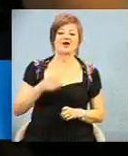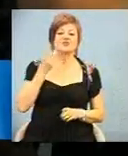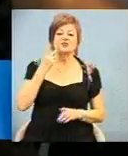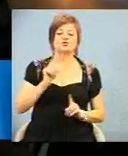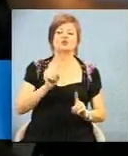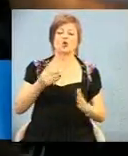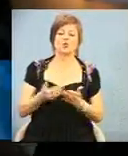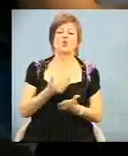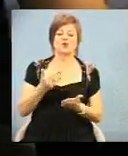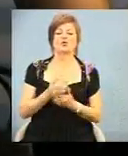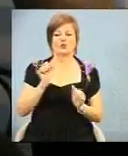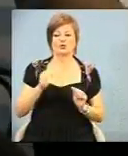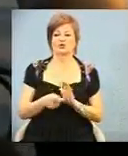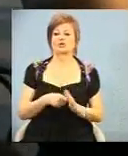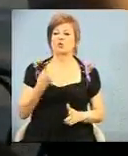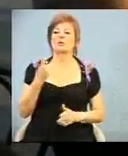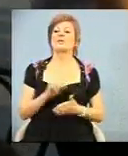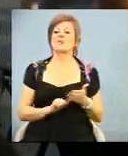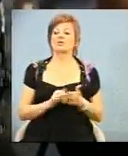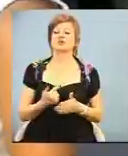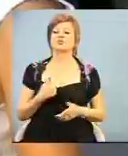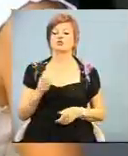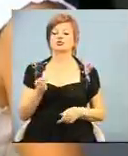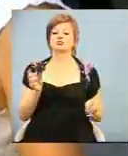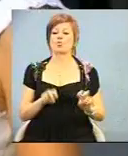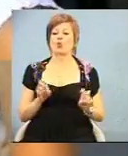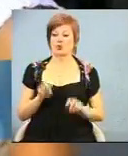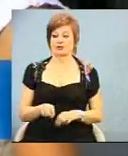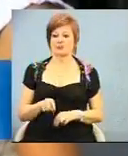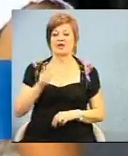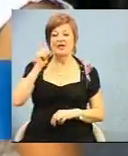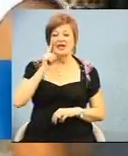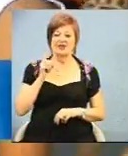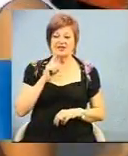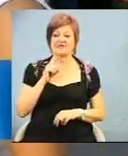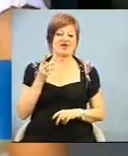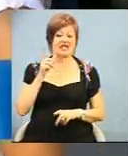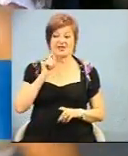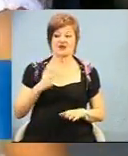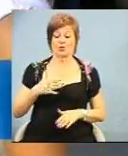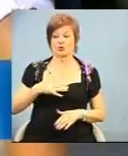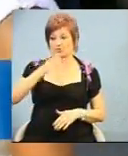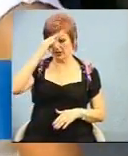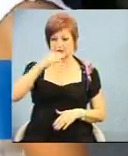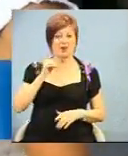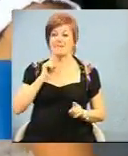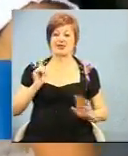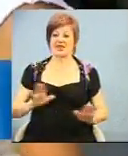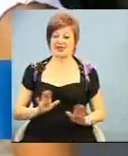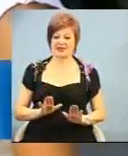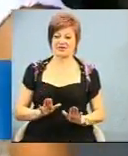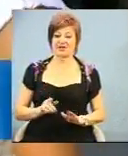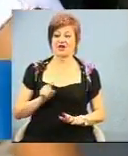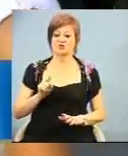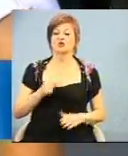что-то новое. Это одна из причин, почему мы сюда ходим. Здесь рады евреям и не евреям. Это, на самом деле наш папа, он не еврей. И его